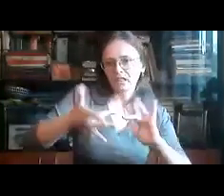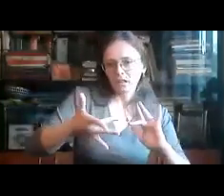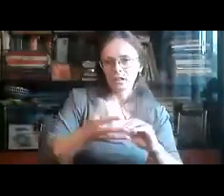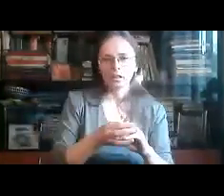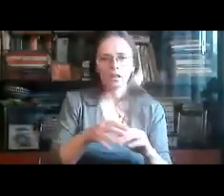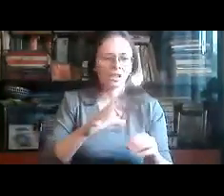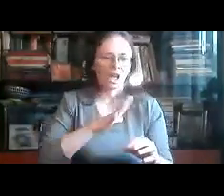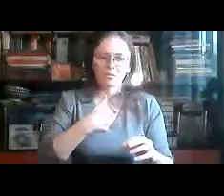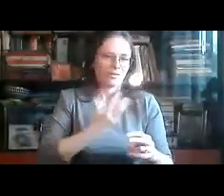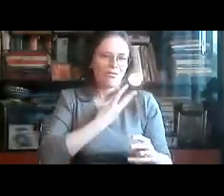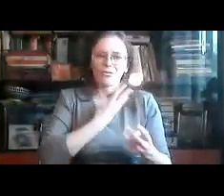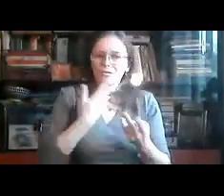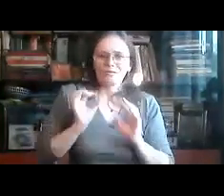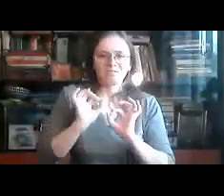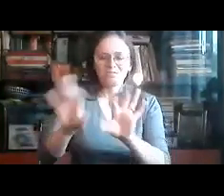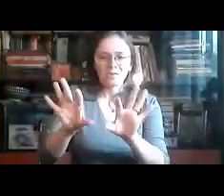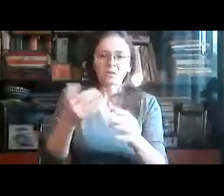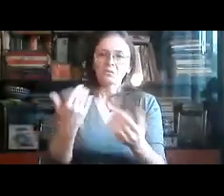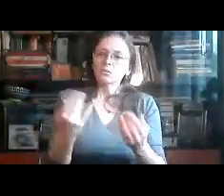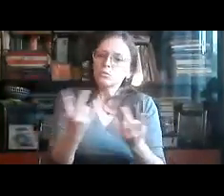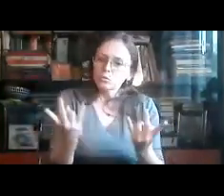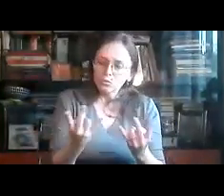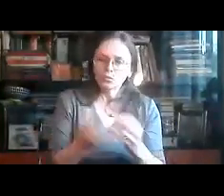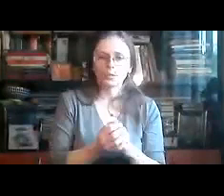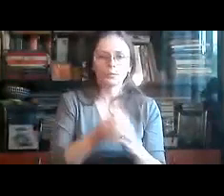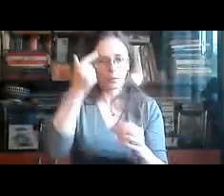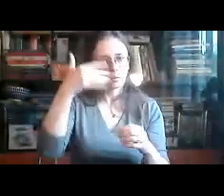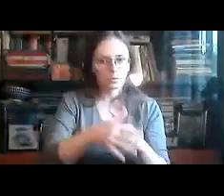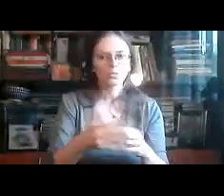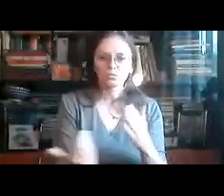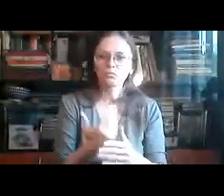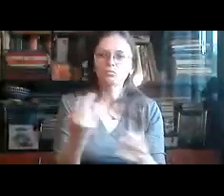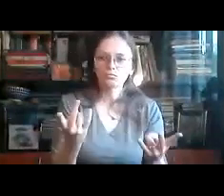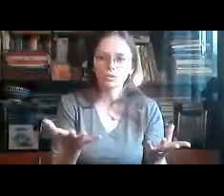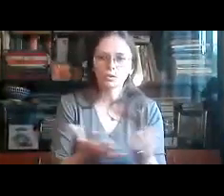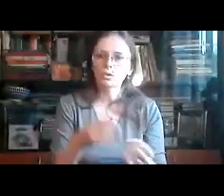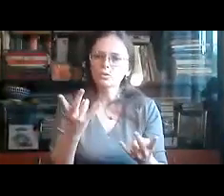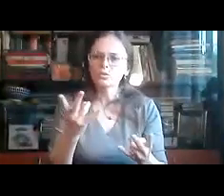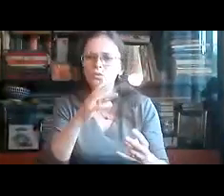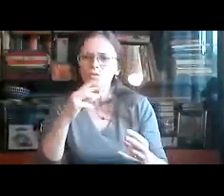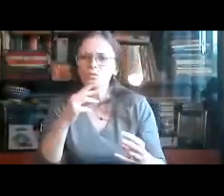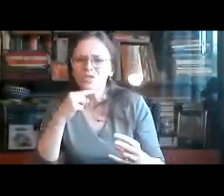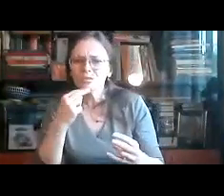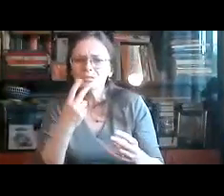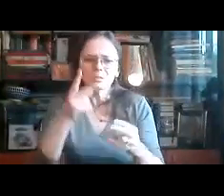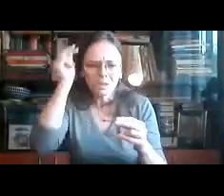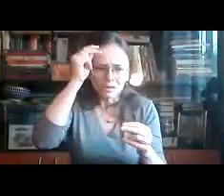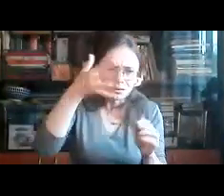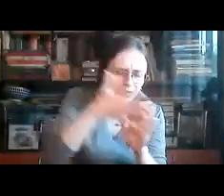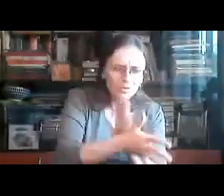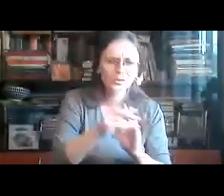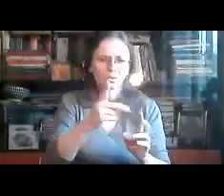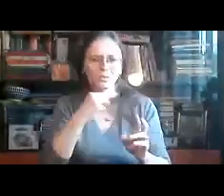это вывело много, не под, ну, много всяких нюансов о том, что действительно не готовы